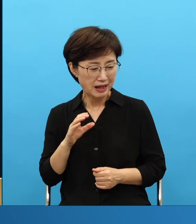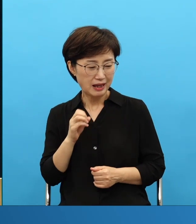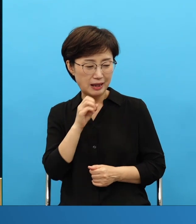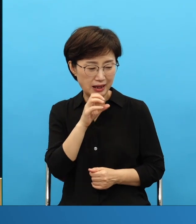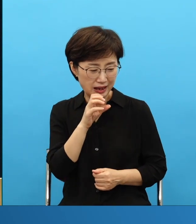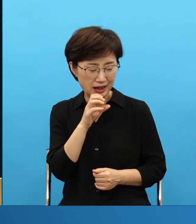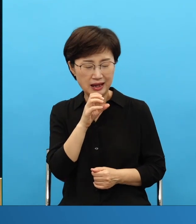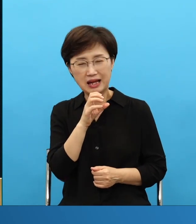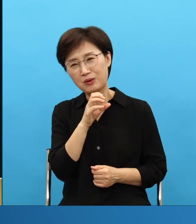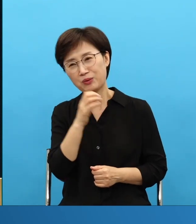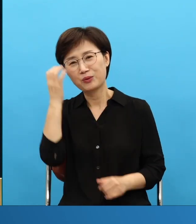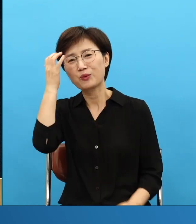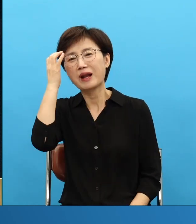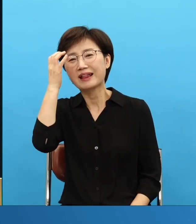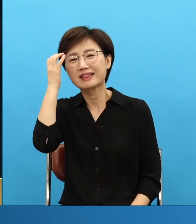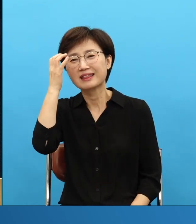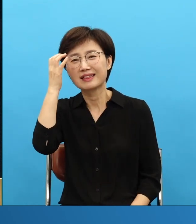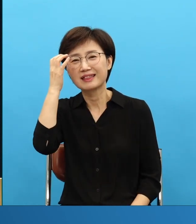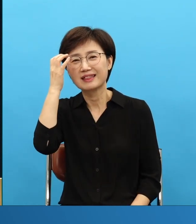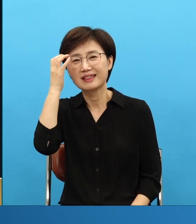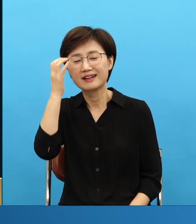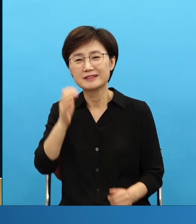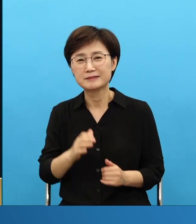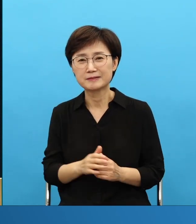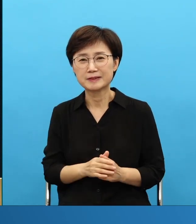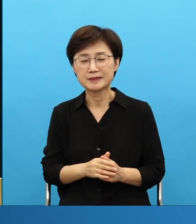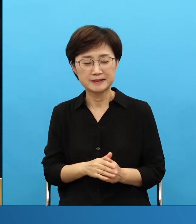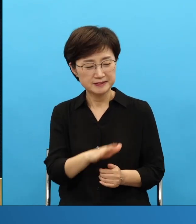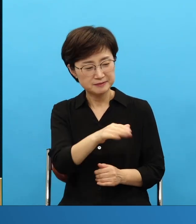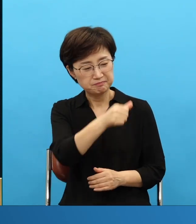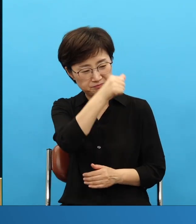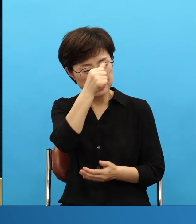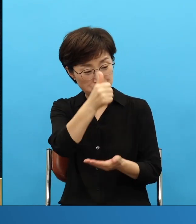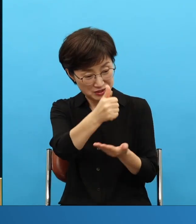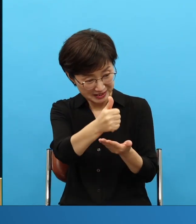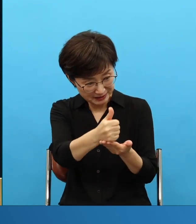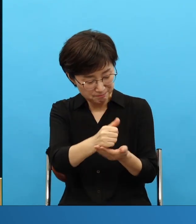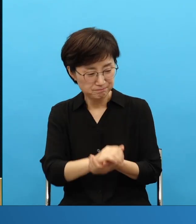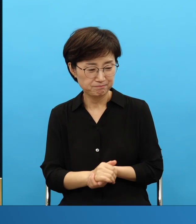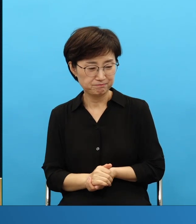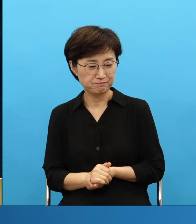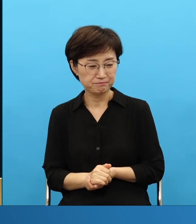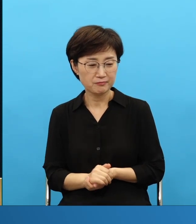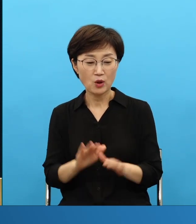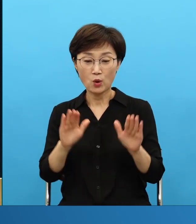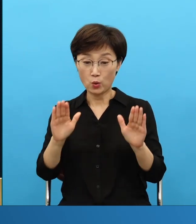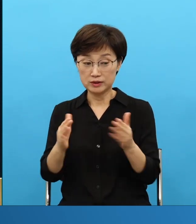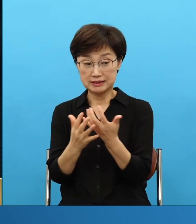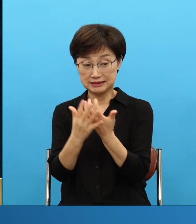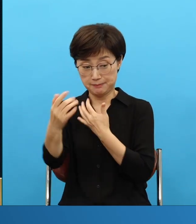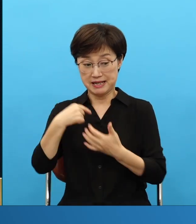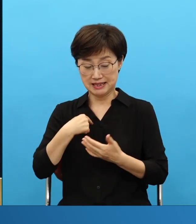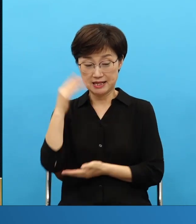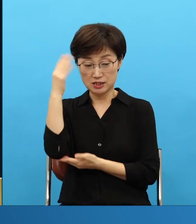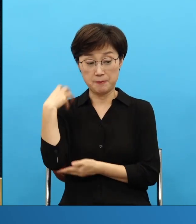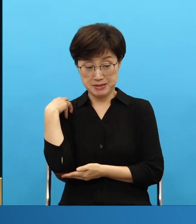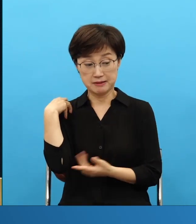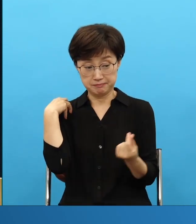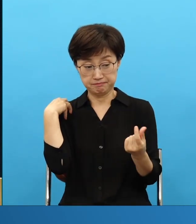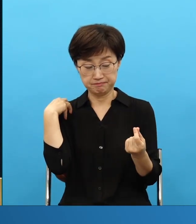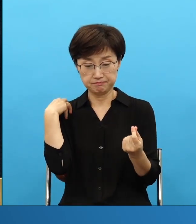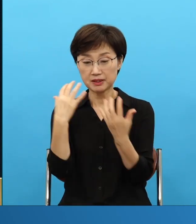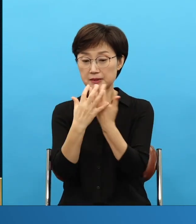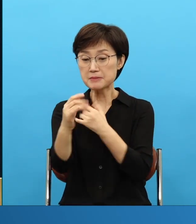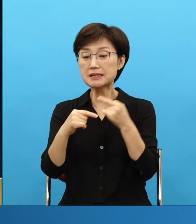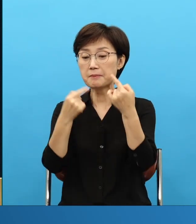didn't know exactly where to begin and respond to him. 뭐 장로님 뭐 이번에 집회 제가 왔으니까 말씀을 잘